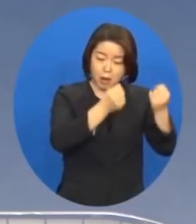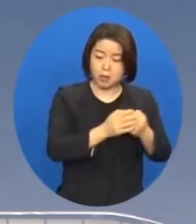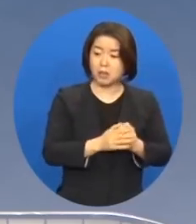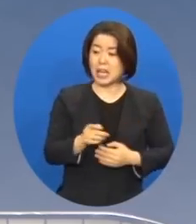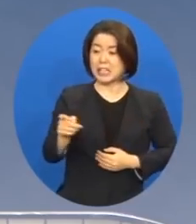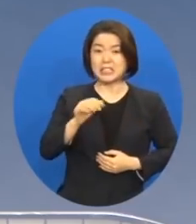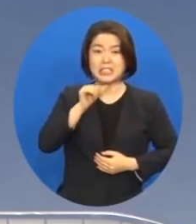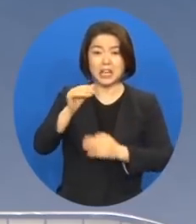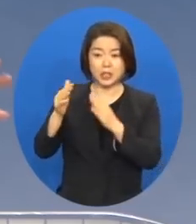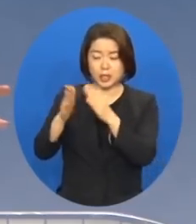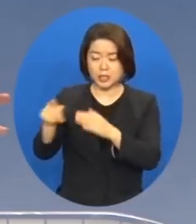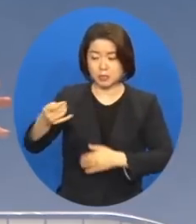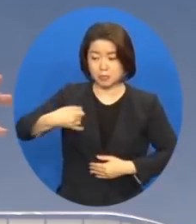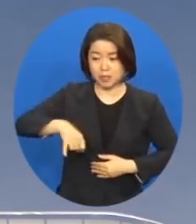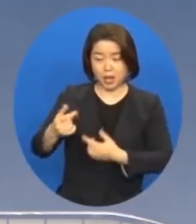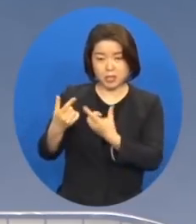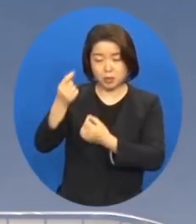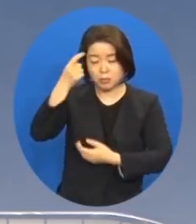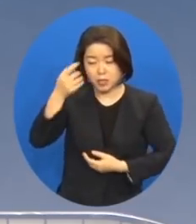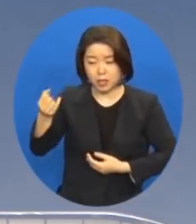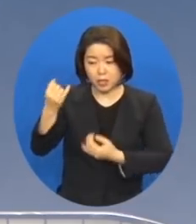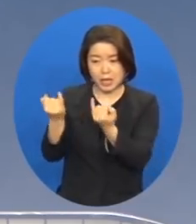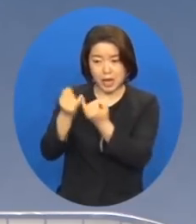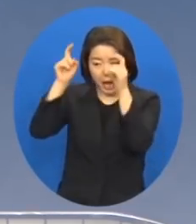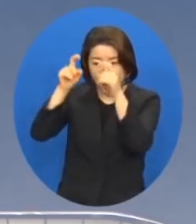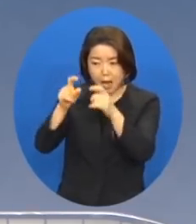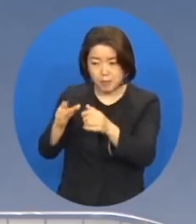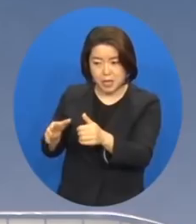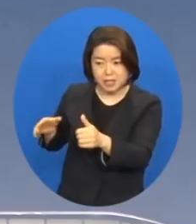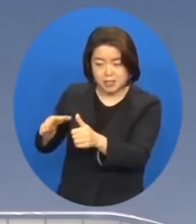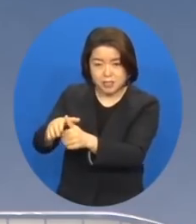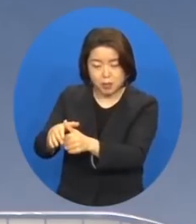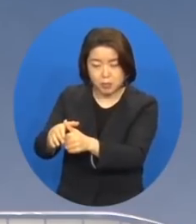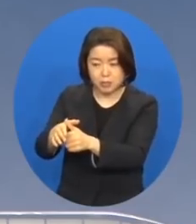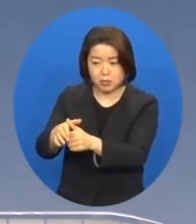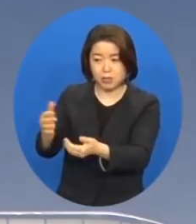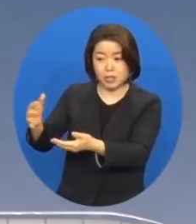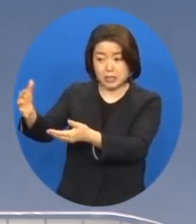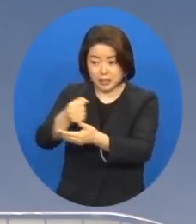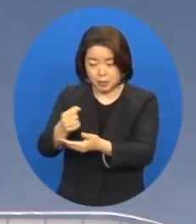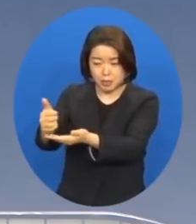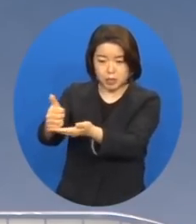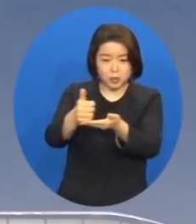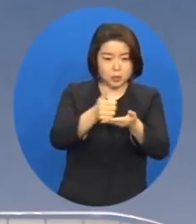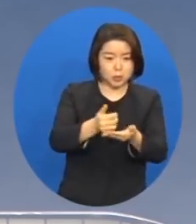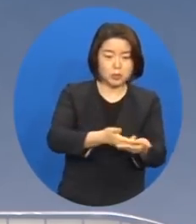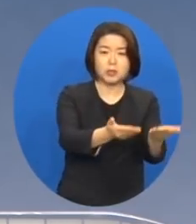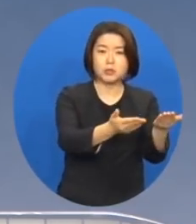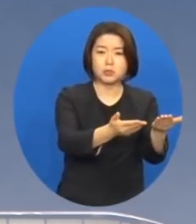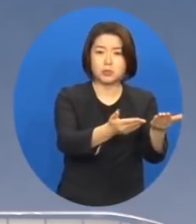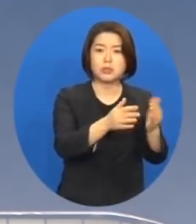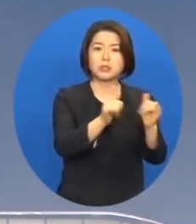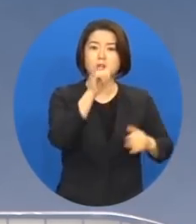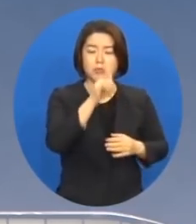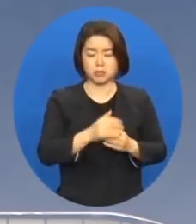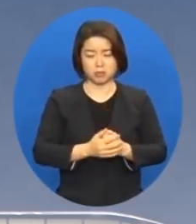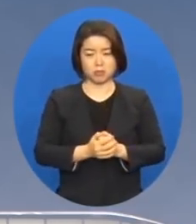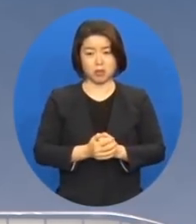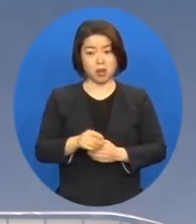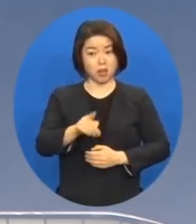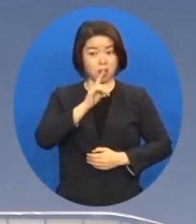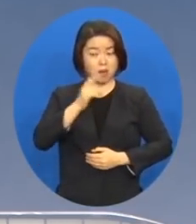가난한 집에 딸처럼 여기는 암양을 잡아서 손님 대접을 하는 사람이 있더라고요. 그때 그 말을 듣고